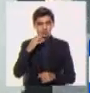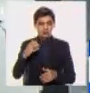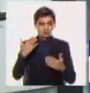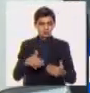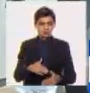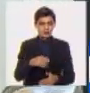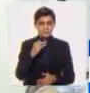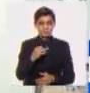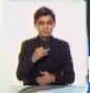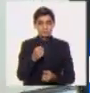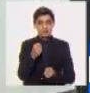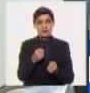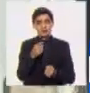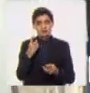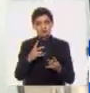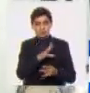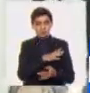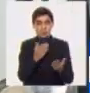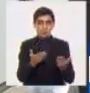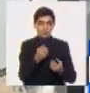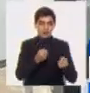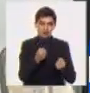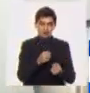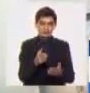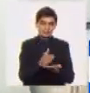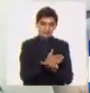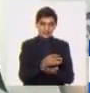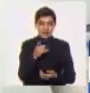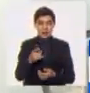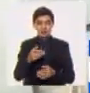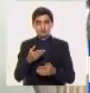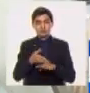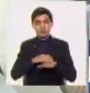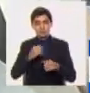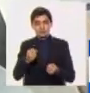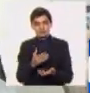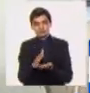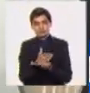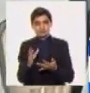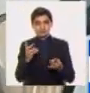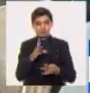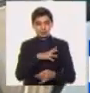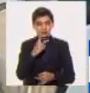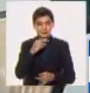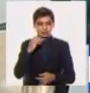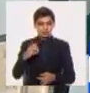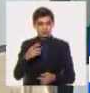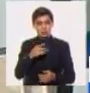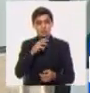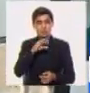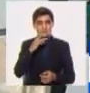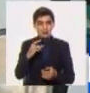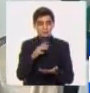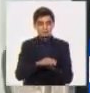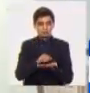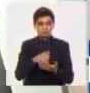Это грузовой в одну, легковой в одну. Это было бы хорошо. Вот сейчас, видишь, 2 часа стоим. С 9 выехал отсюда только. Товар отсюда может портиться, да, из-за этого? Конечно, уже